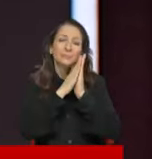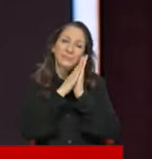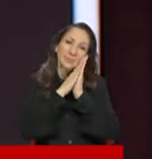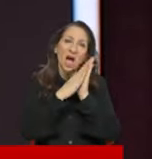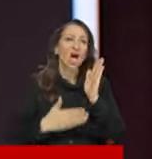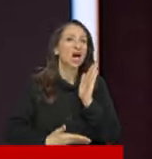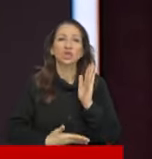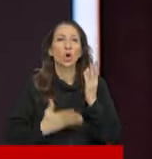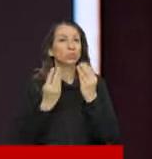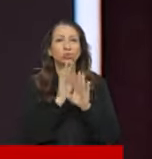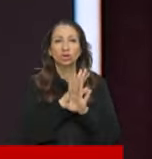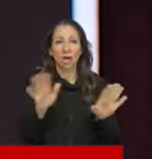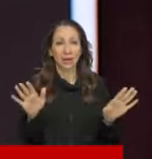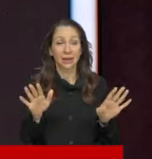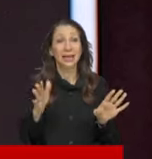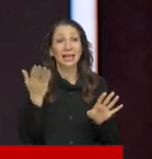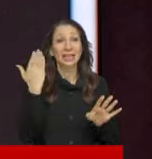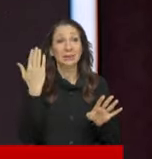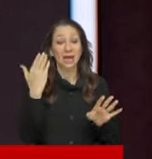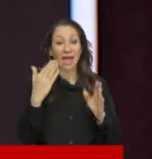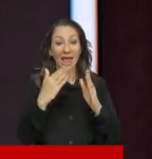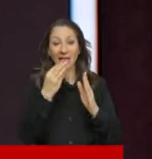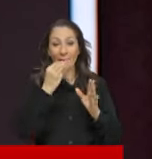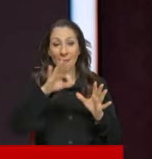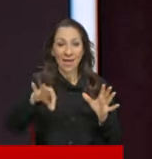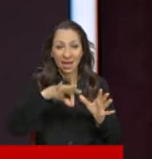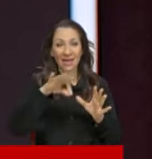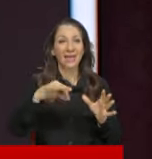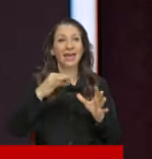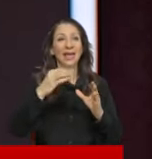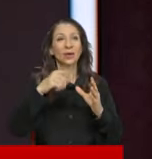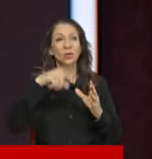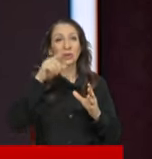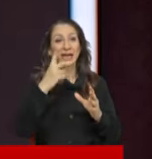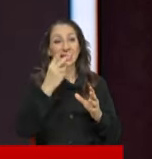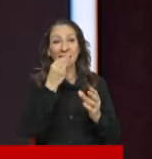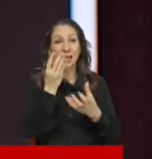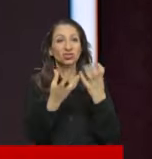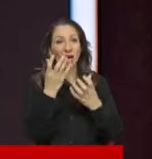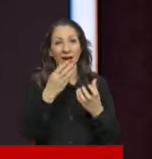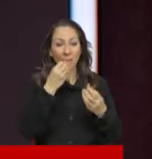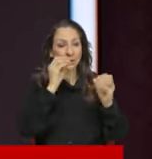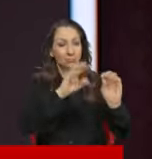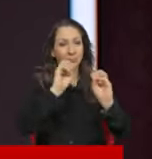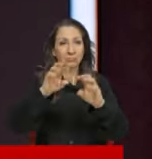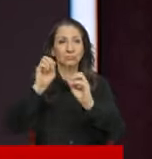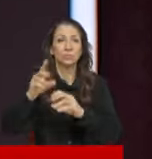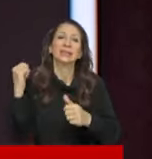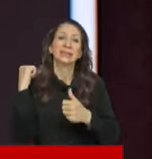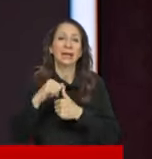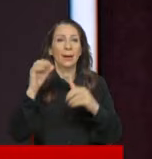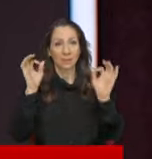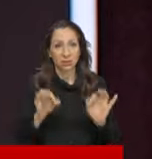aç koymayacak Çünkü geçmişteki aş evleriyle evlerine haneye günde iki öğün sıcak yemek bırakıyordum Bunlar tekrar